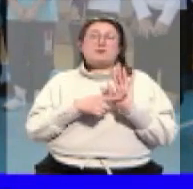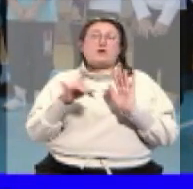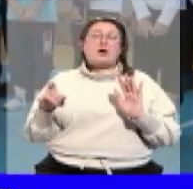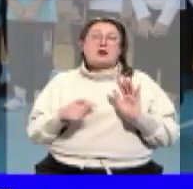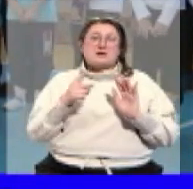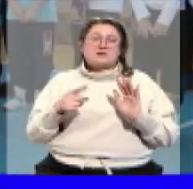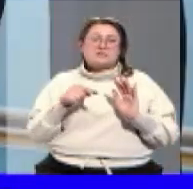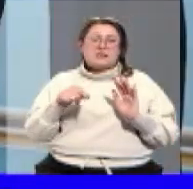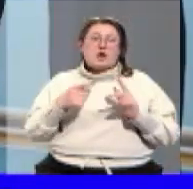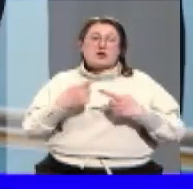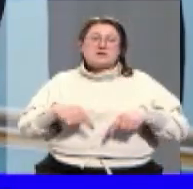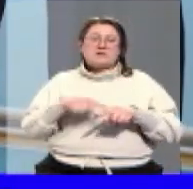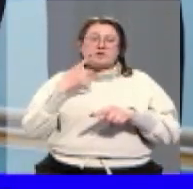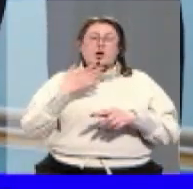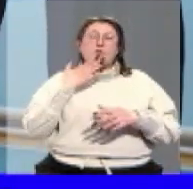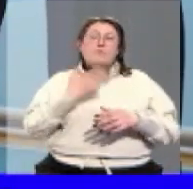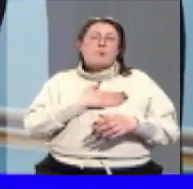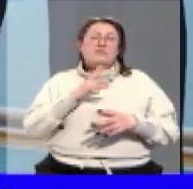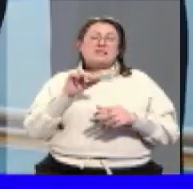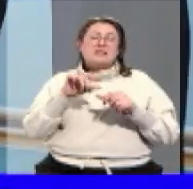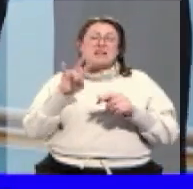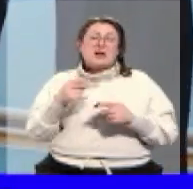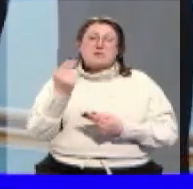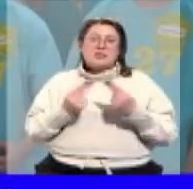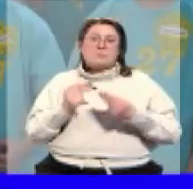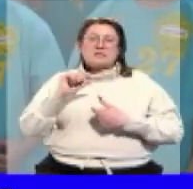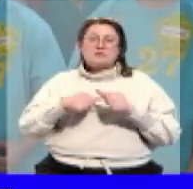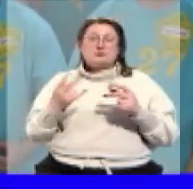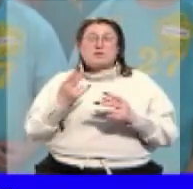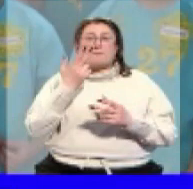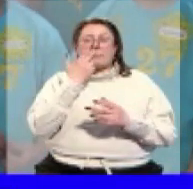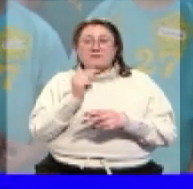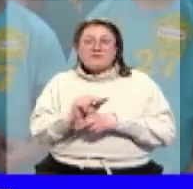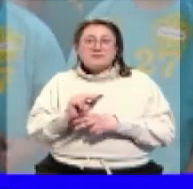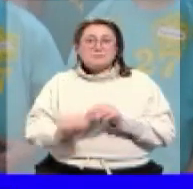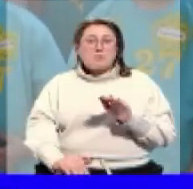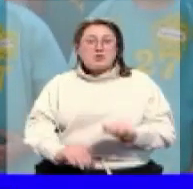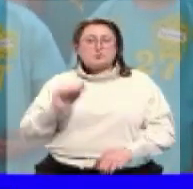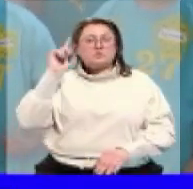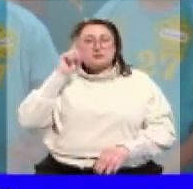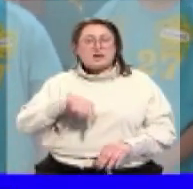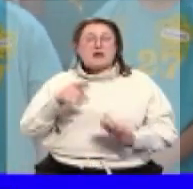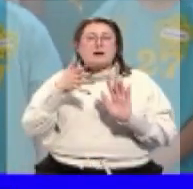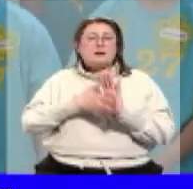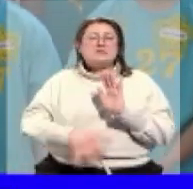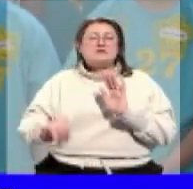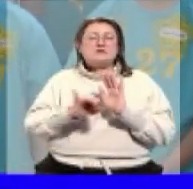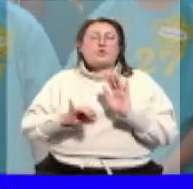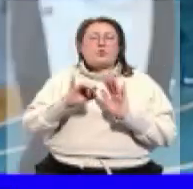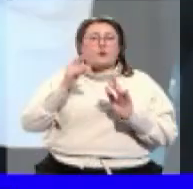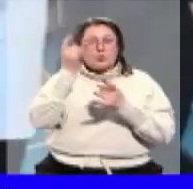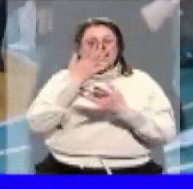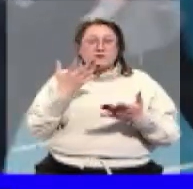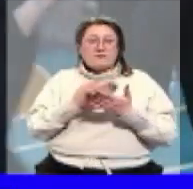раз. Как говорят организаторы, любовь к национальным играм и традициям необходимо прививать с малых лет, чтобы они знали корни и культуру своего